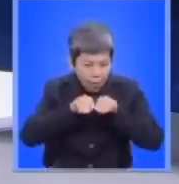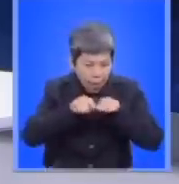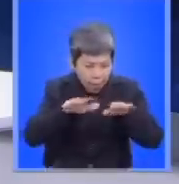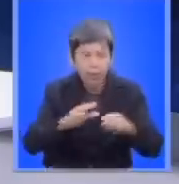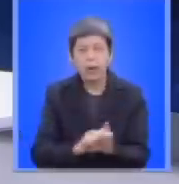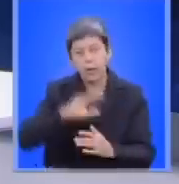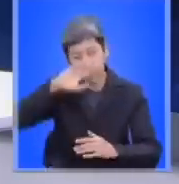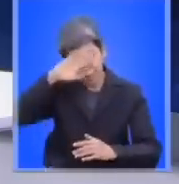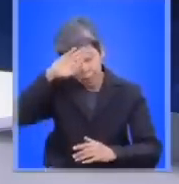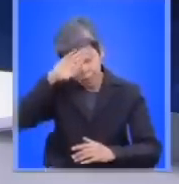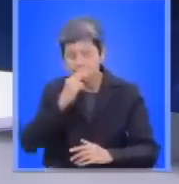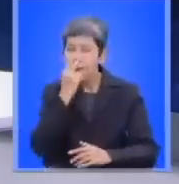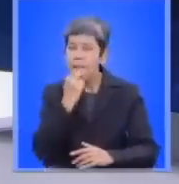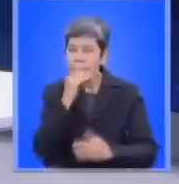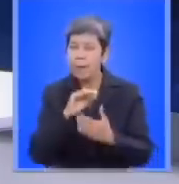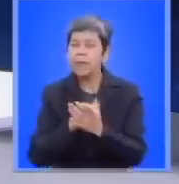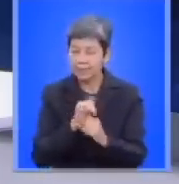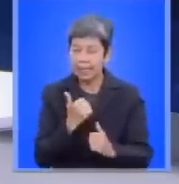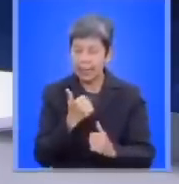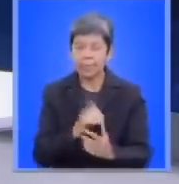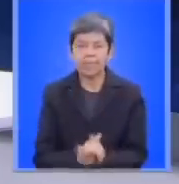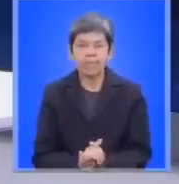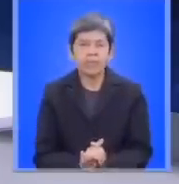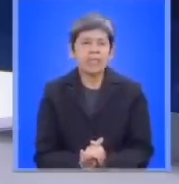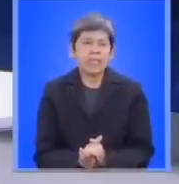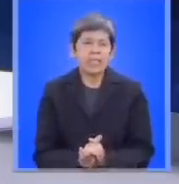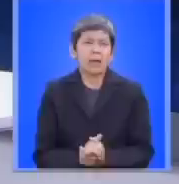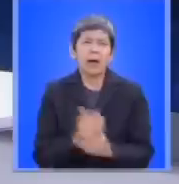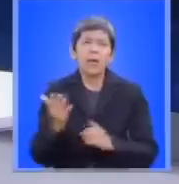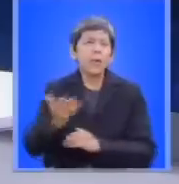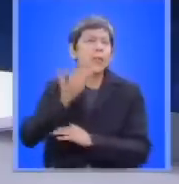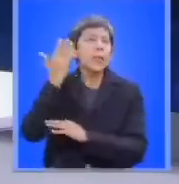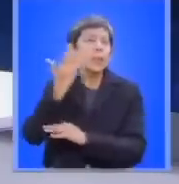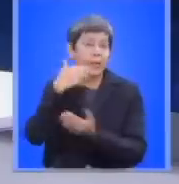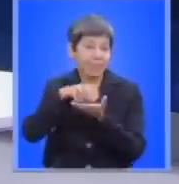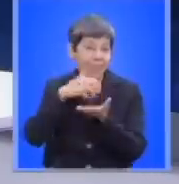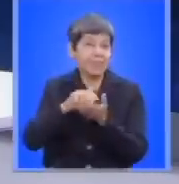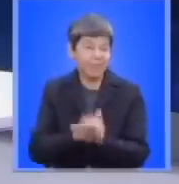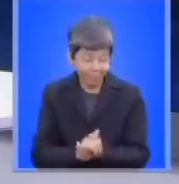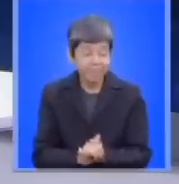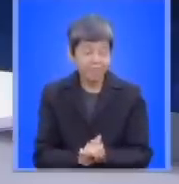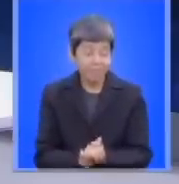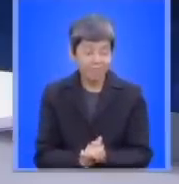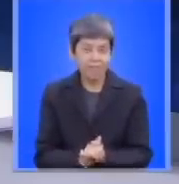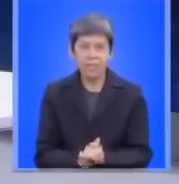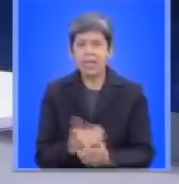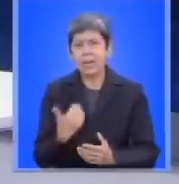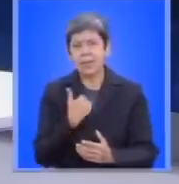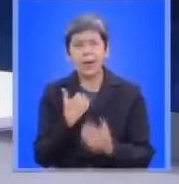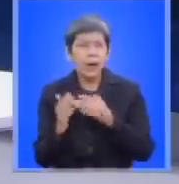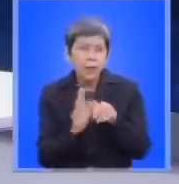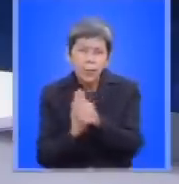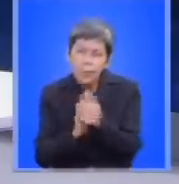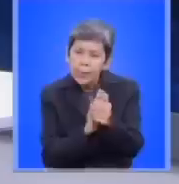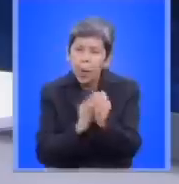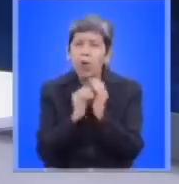รนาสายพันธุ์ใหม่2019ได้ด้วย ค่ะที่ไหนสภาพอากาศเป็นอย่างไรบ้างก็รายงานให้เราได้รับทราบกันได้ด้วยนะคะ หรือว่าจะให้กำลังใ